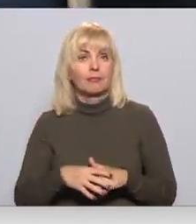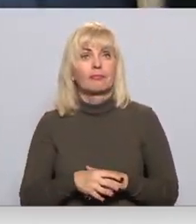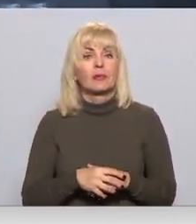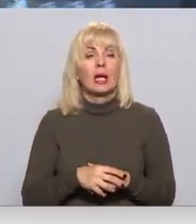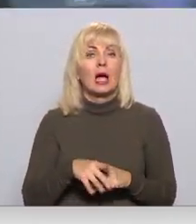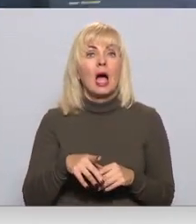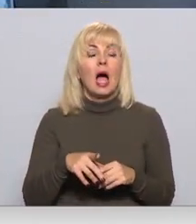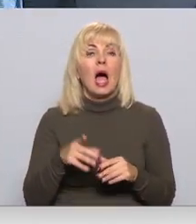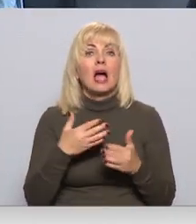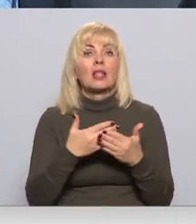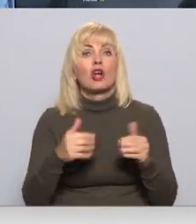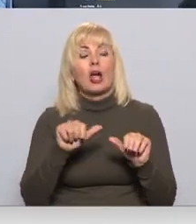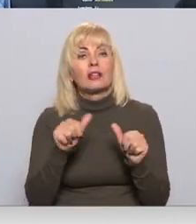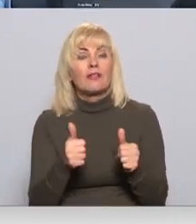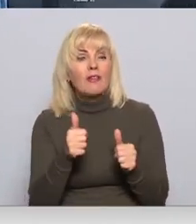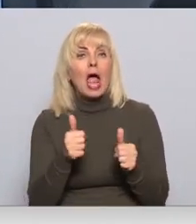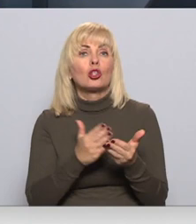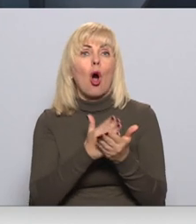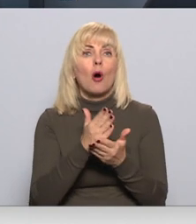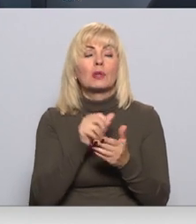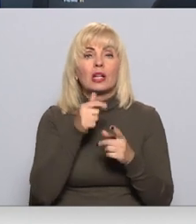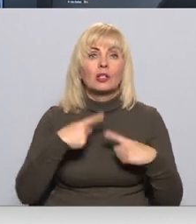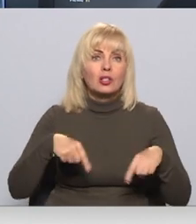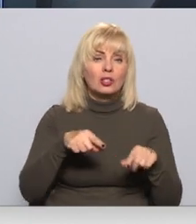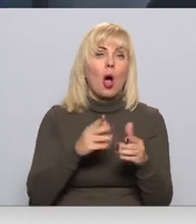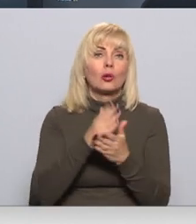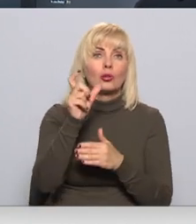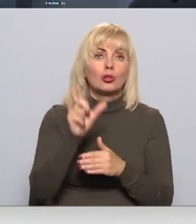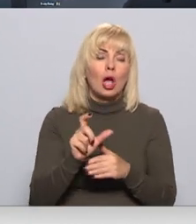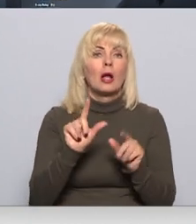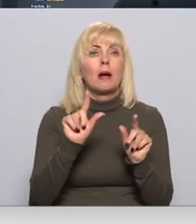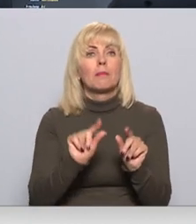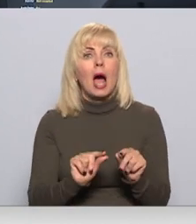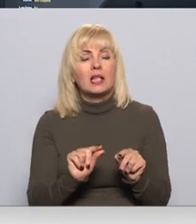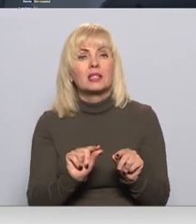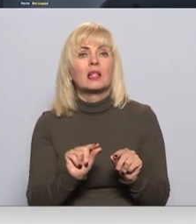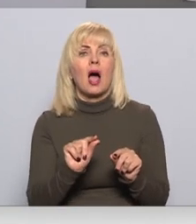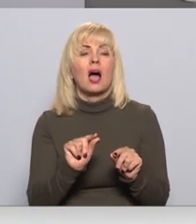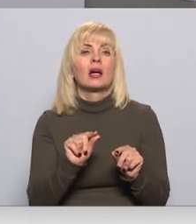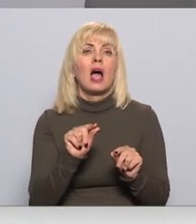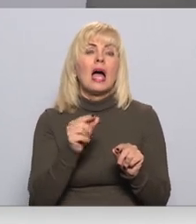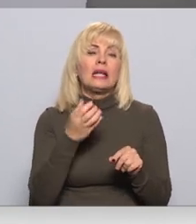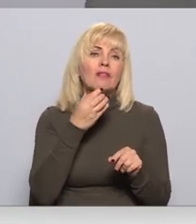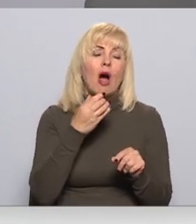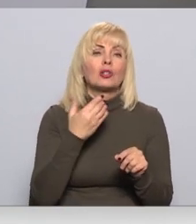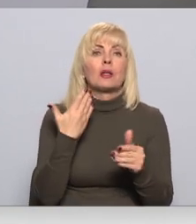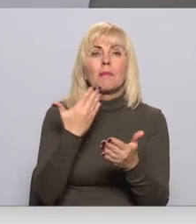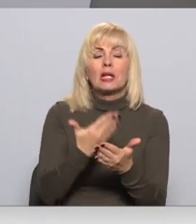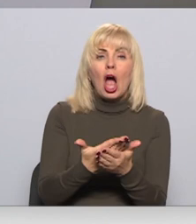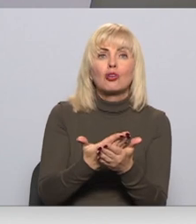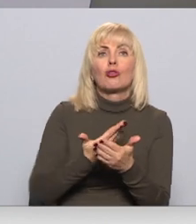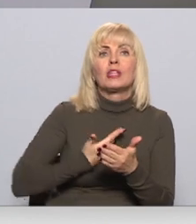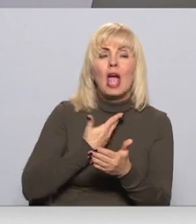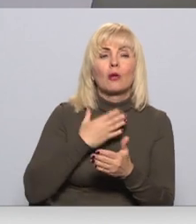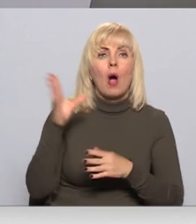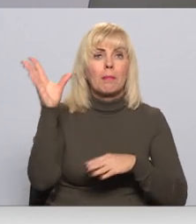Jaunā hibrīda operācijas zāle ķirurgam ļaus veikt mazāk invazīvas procedūras. Visas jaunās priekšrocības ķirurgi turpina